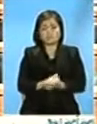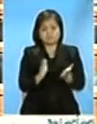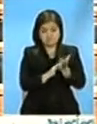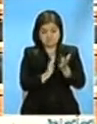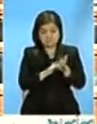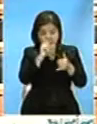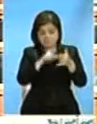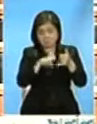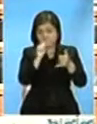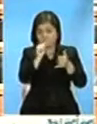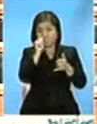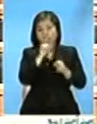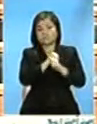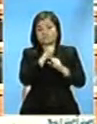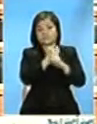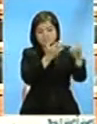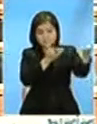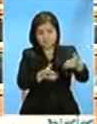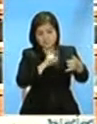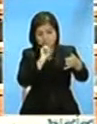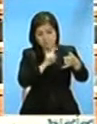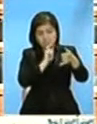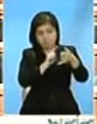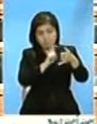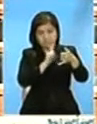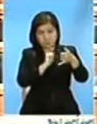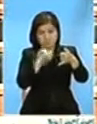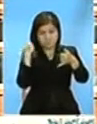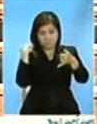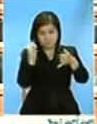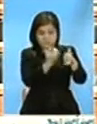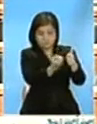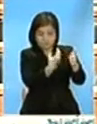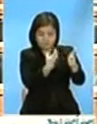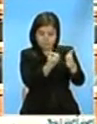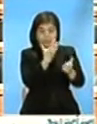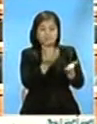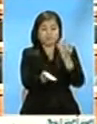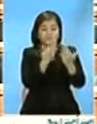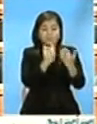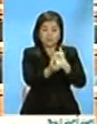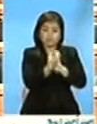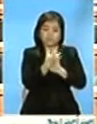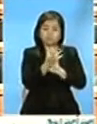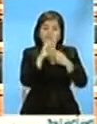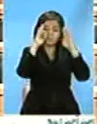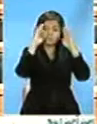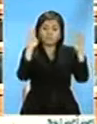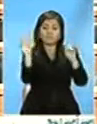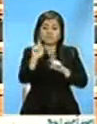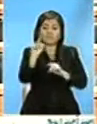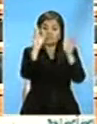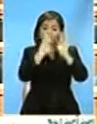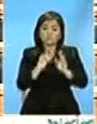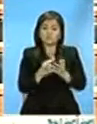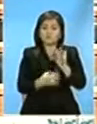ท่านครับเราเชิญท่านมาให้คำปรึกษาหรือว่าให้คำแนะนำเราว่าประสบการณ์ของท่านที่ผ่านมามันเป็นยังไ